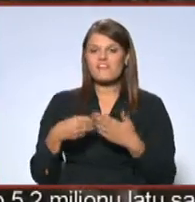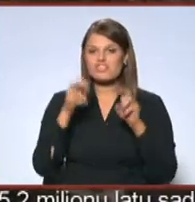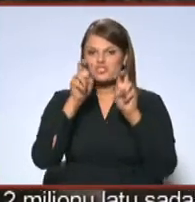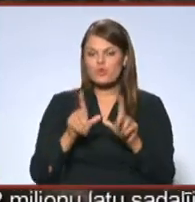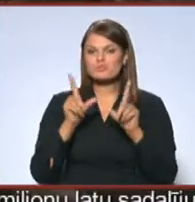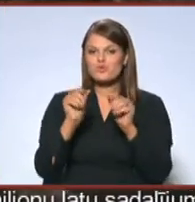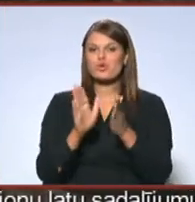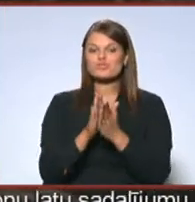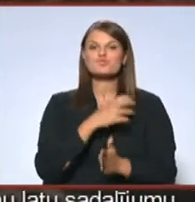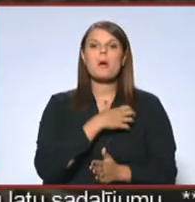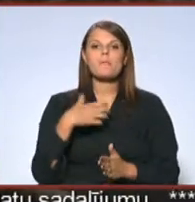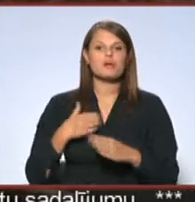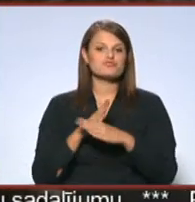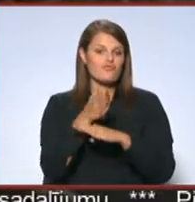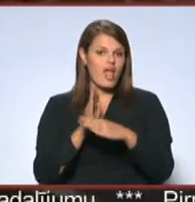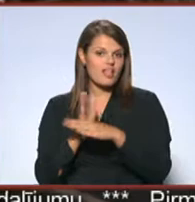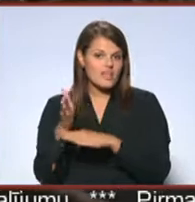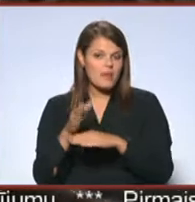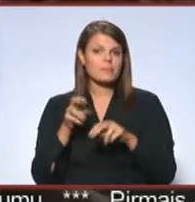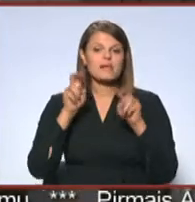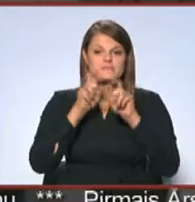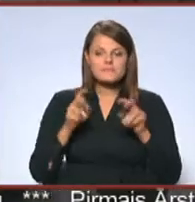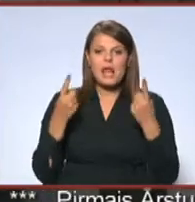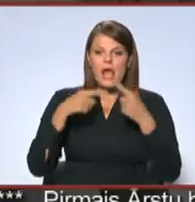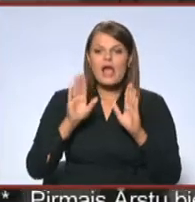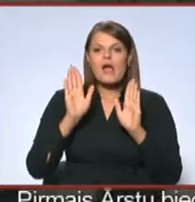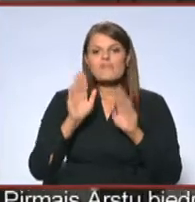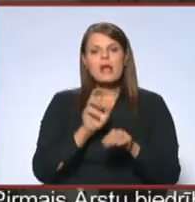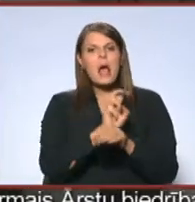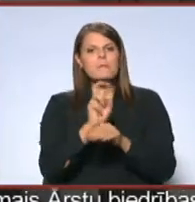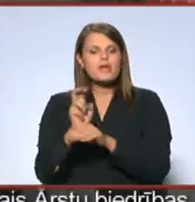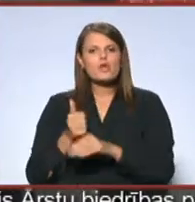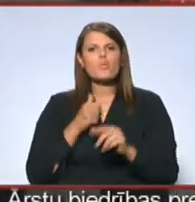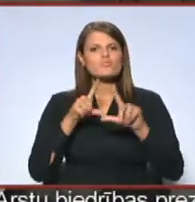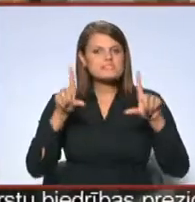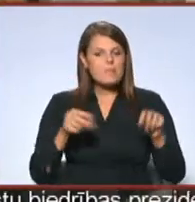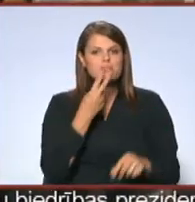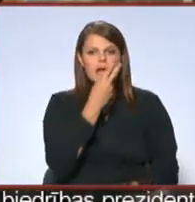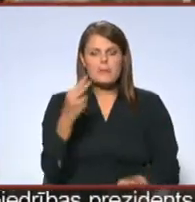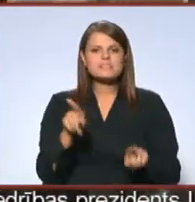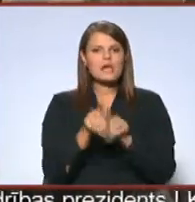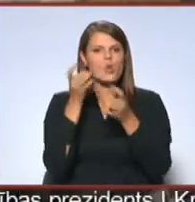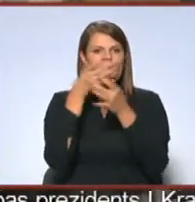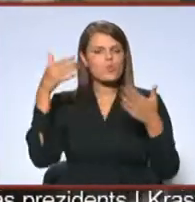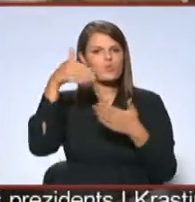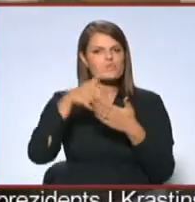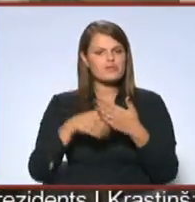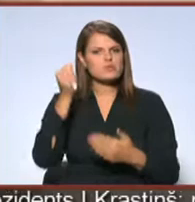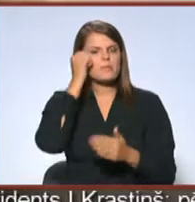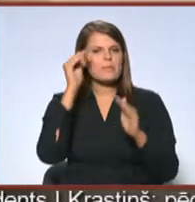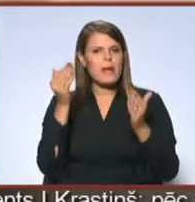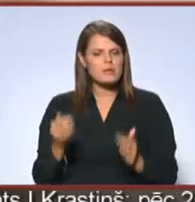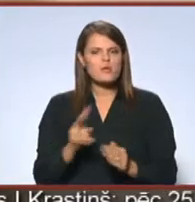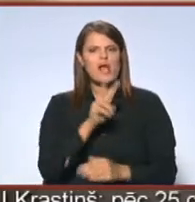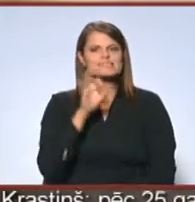pašvaldīb vizītes laikā komisijas pārstāvjiem ir iespēja apmeklēt uzņēmumus un arī apskatīt kultūrvēsturisko mantojumu kas